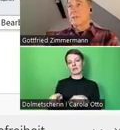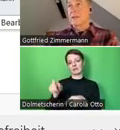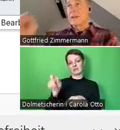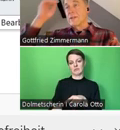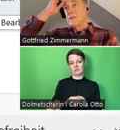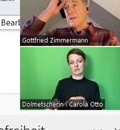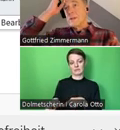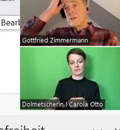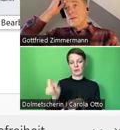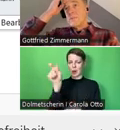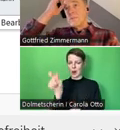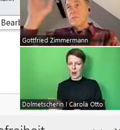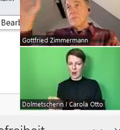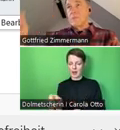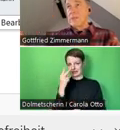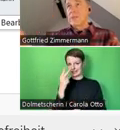also diese kleinen